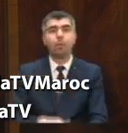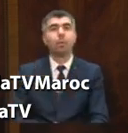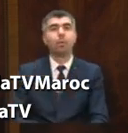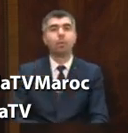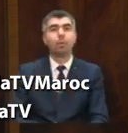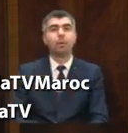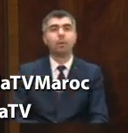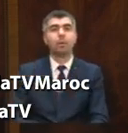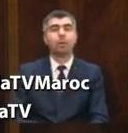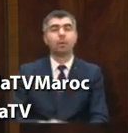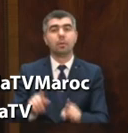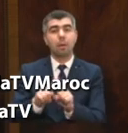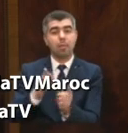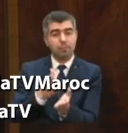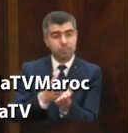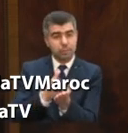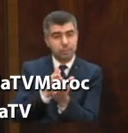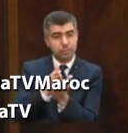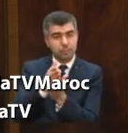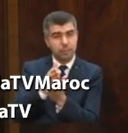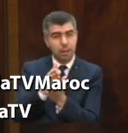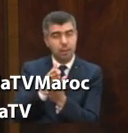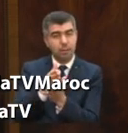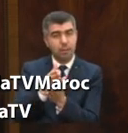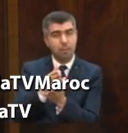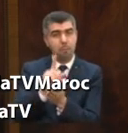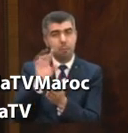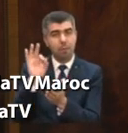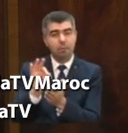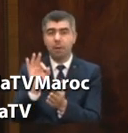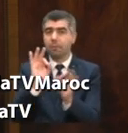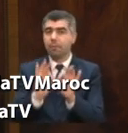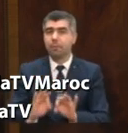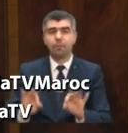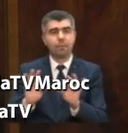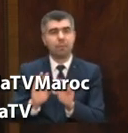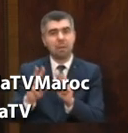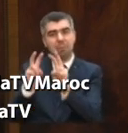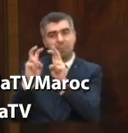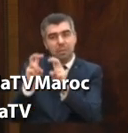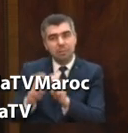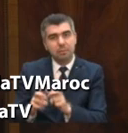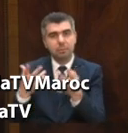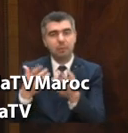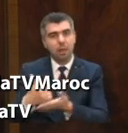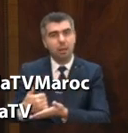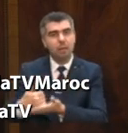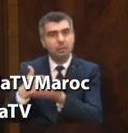لم يجد طريقه الصحيح منذ البداية، نظرا لضعف النتائج التي حصل عليها، وكذلك